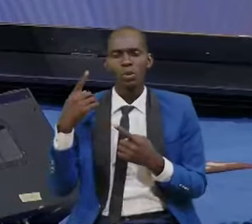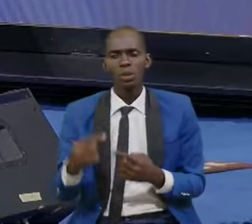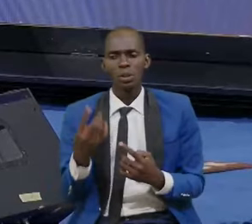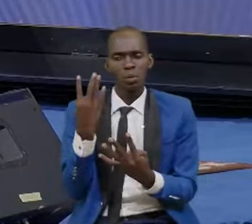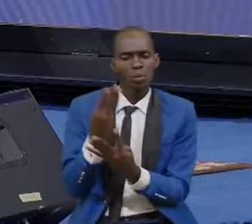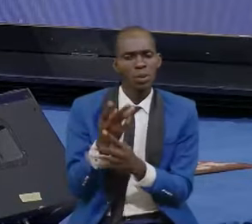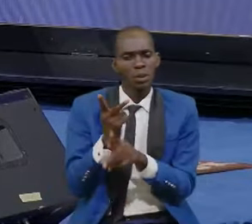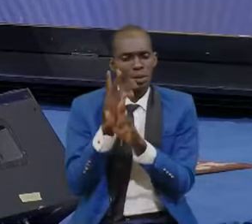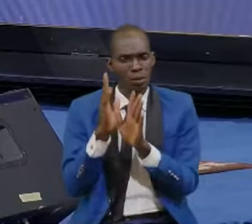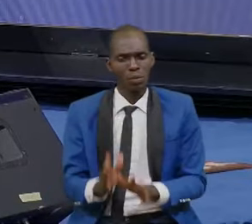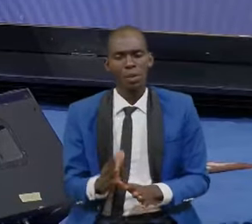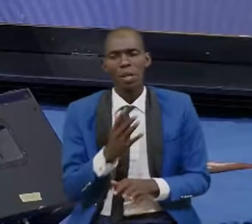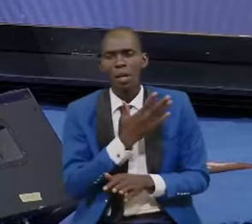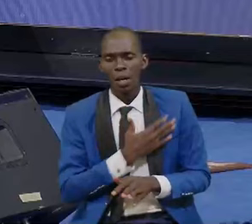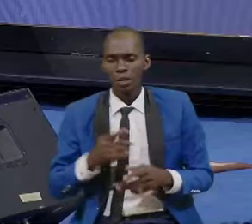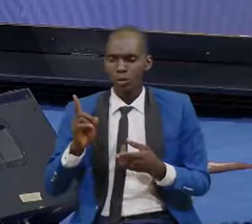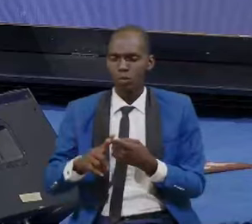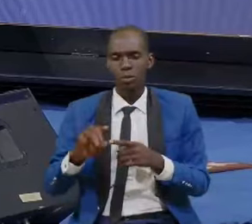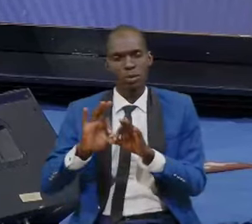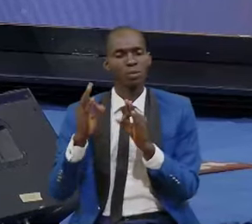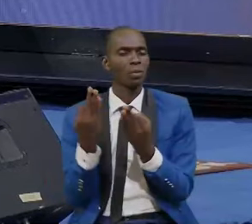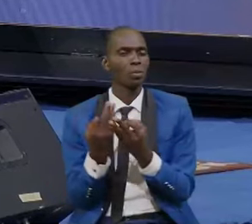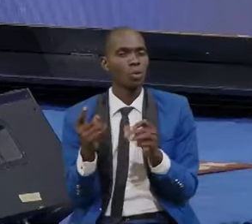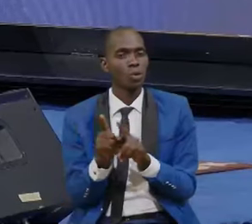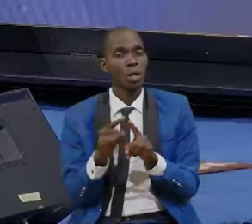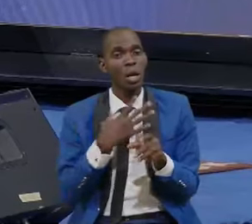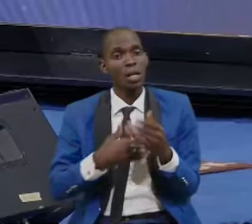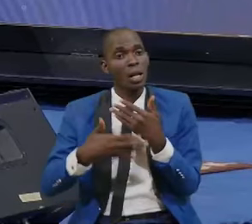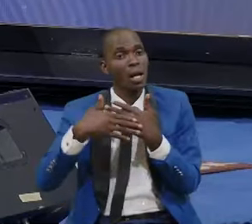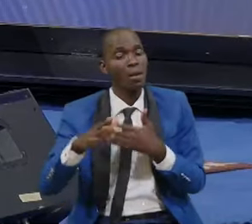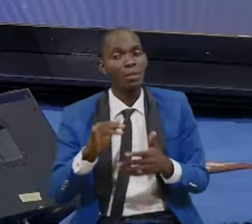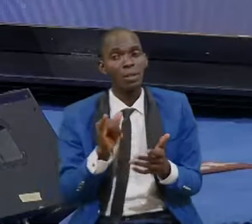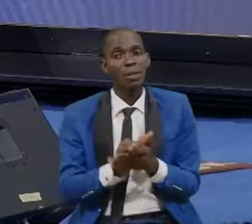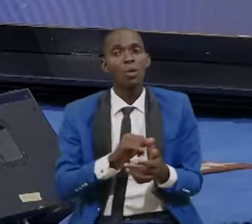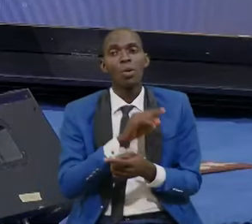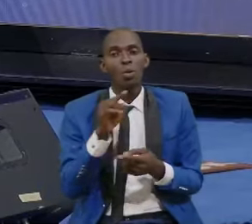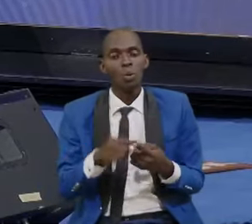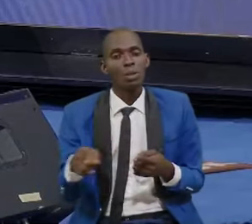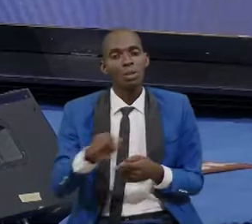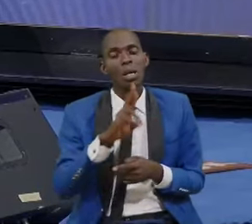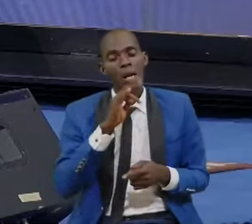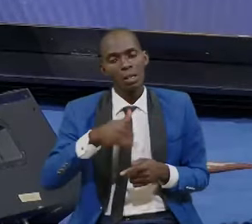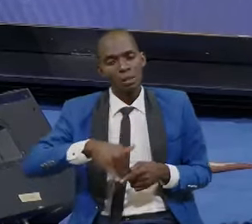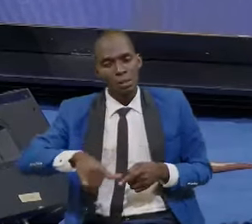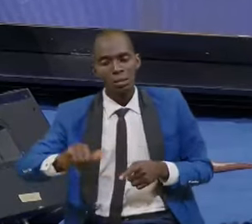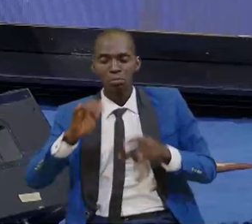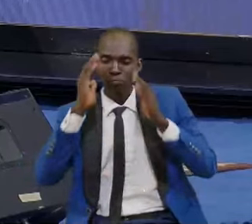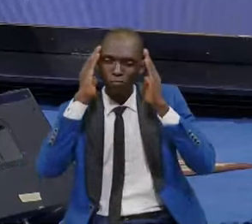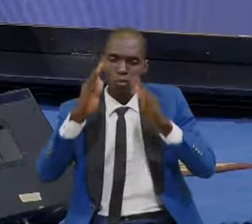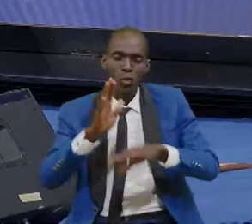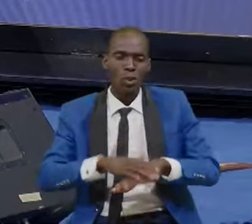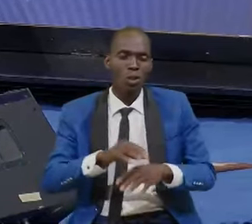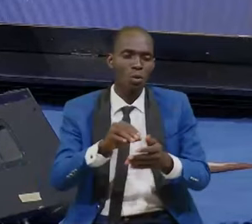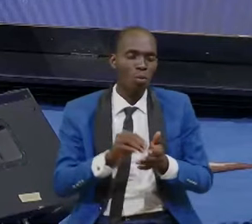philippien lui-même et à sa maison. Et après cela, quand ils s'occupaient de leurs affaires, et quand